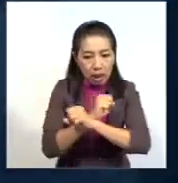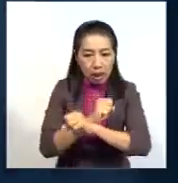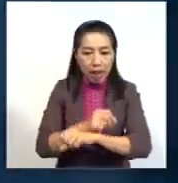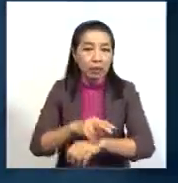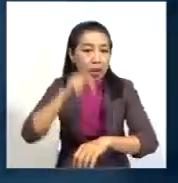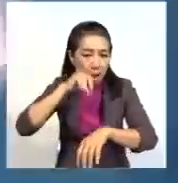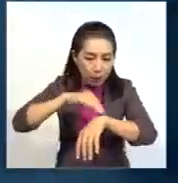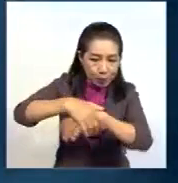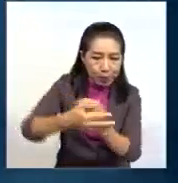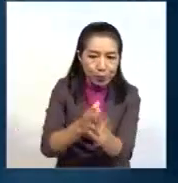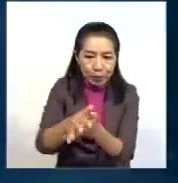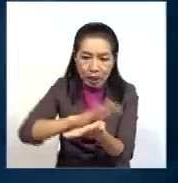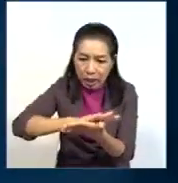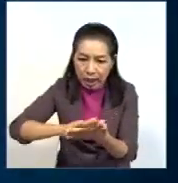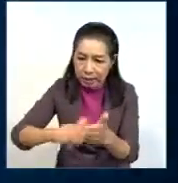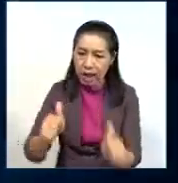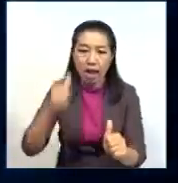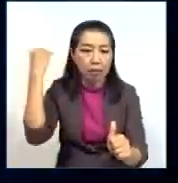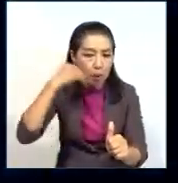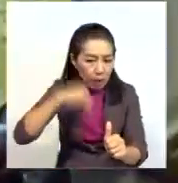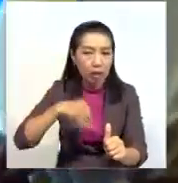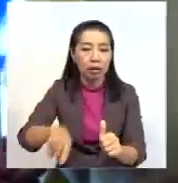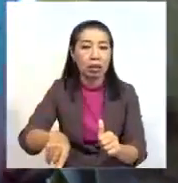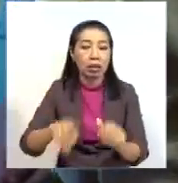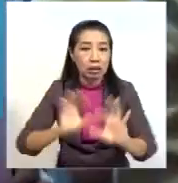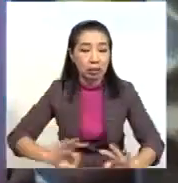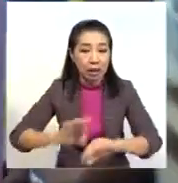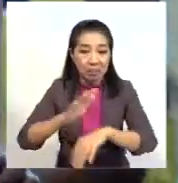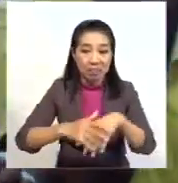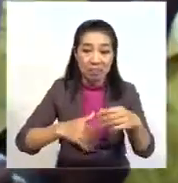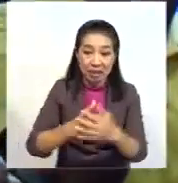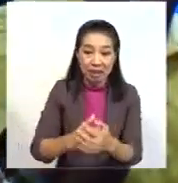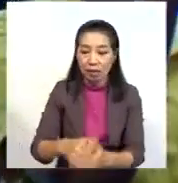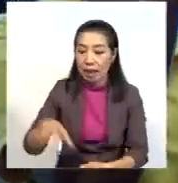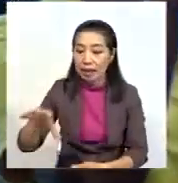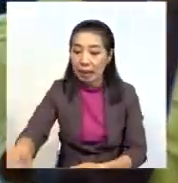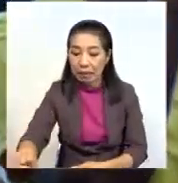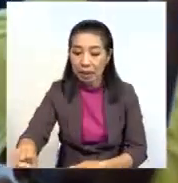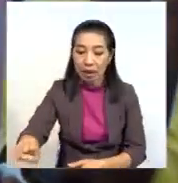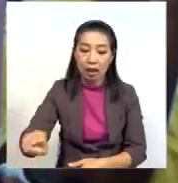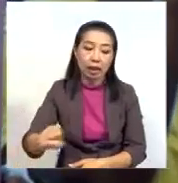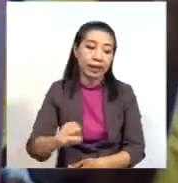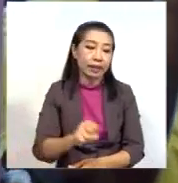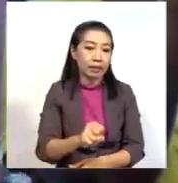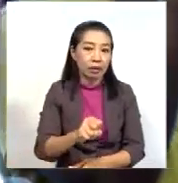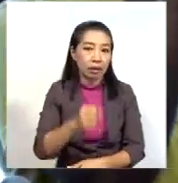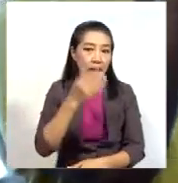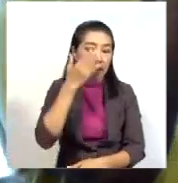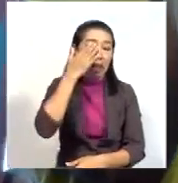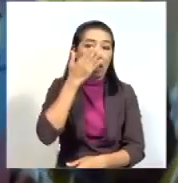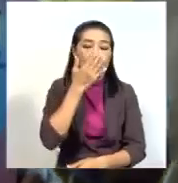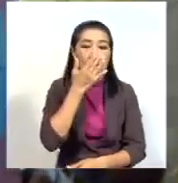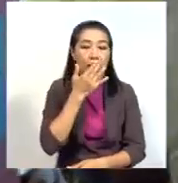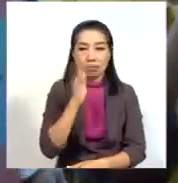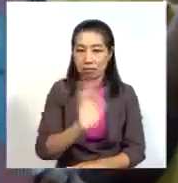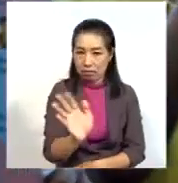ดหรือว่าสบู่หรือว่าเจลล้างมือบ่อยๆแล้วก็ที่สำคัญไม่นำมือที่เวลาเราไปสัมผัสกับอะไรแล้วก็มาจับตาจมูกปากโดย